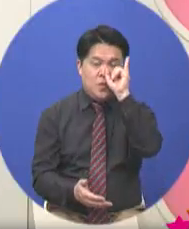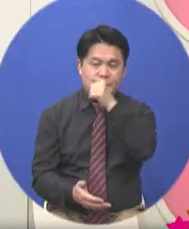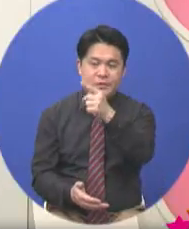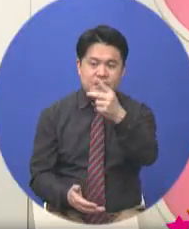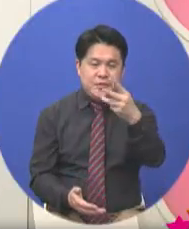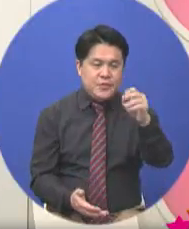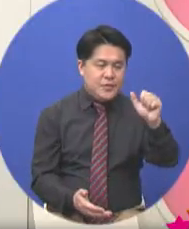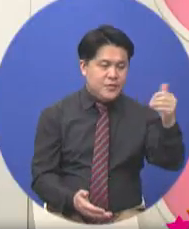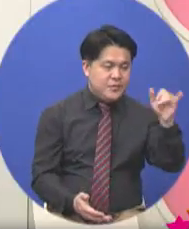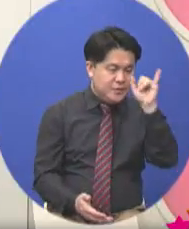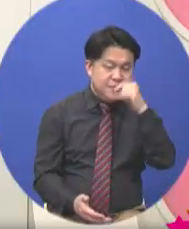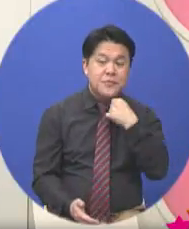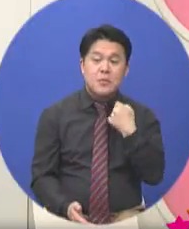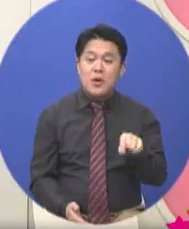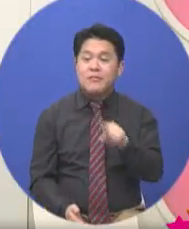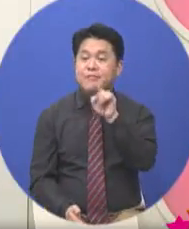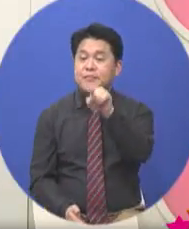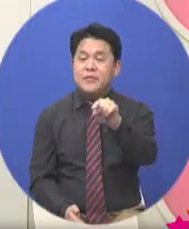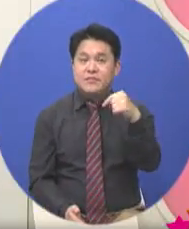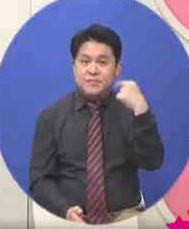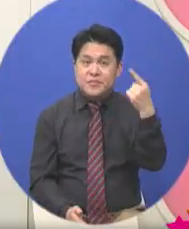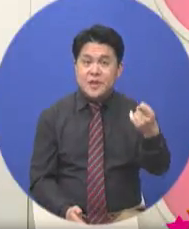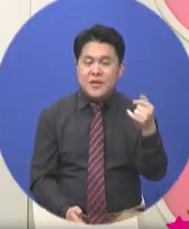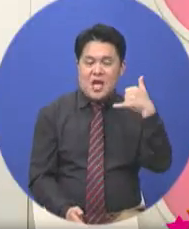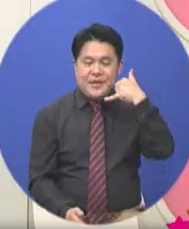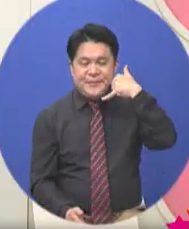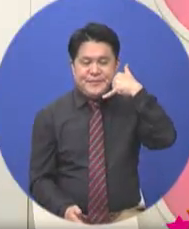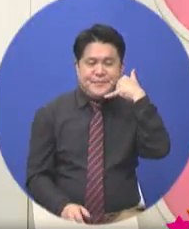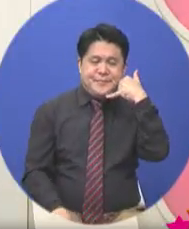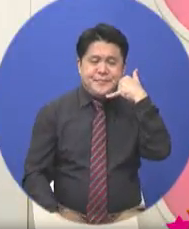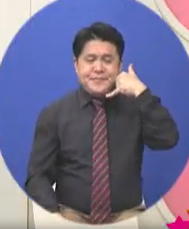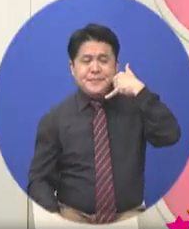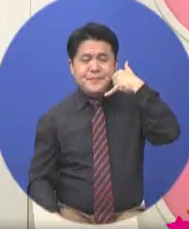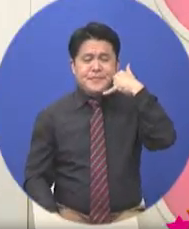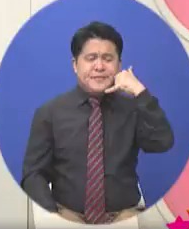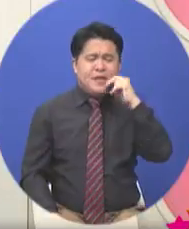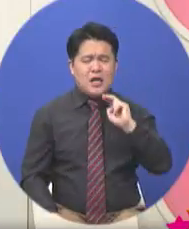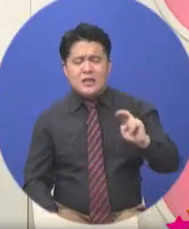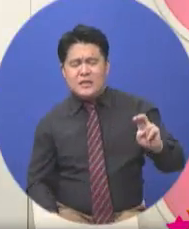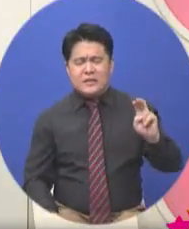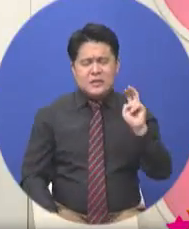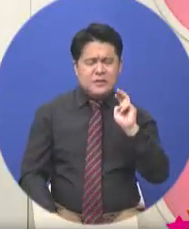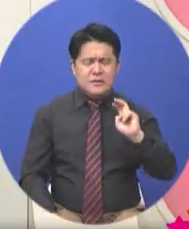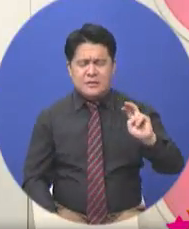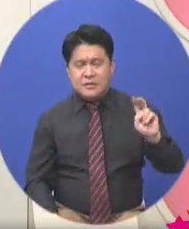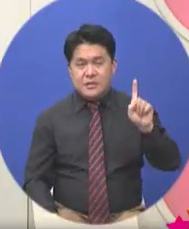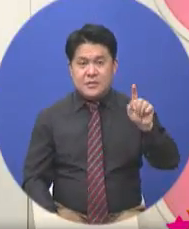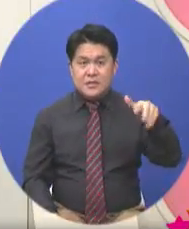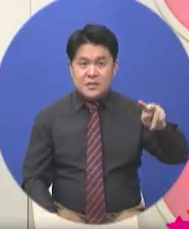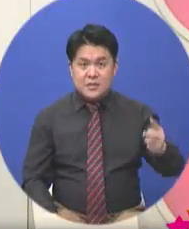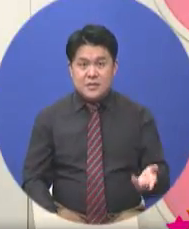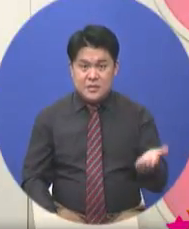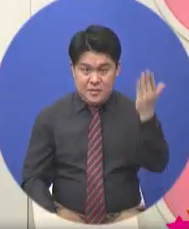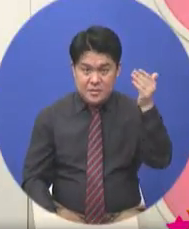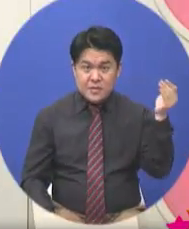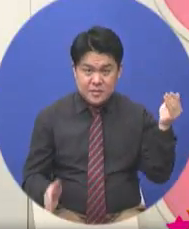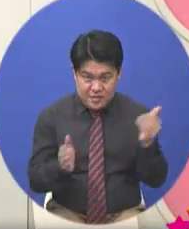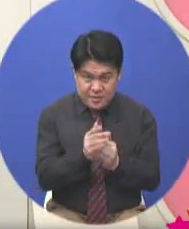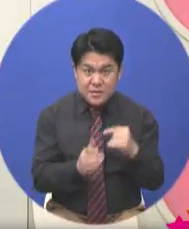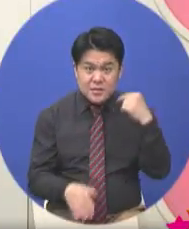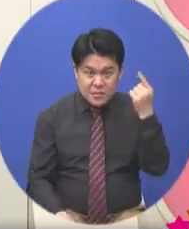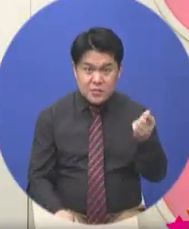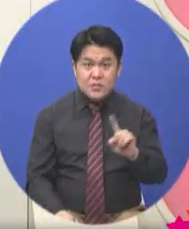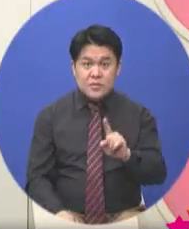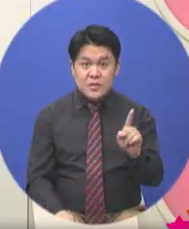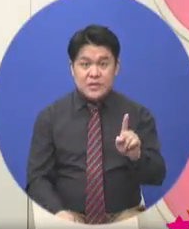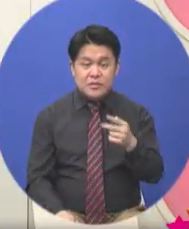부르고 싶으신 노래를 선택하셔서 전화기 반주 소리에 맞춰 1절 이상 흥얼흥얼 노래를 불러주신